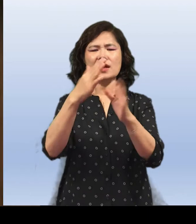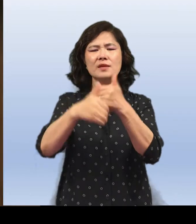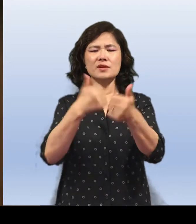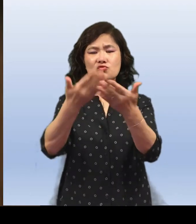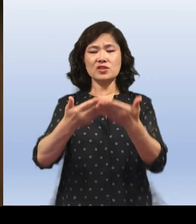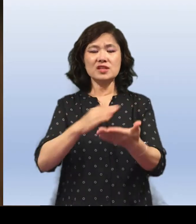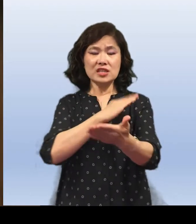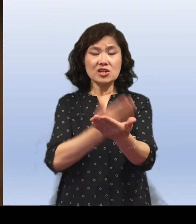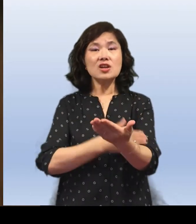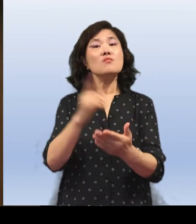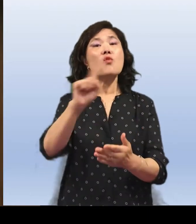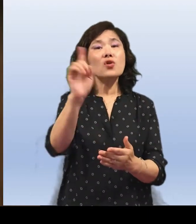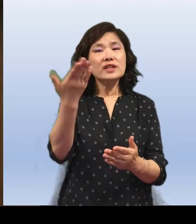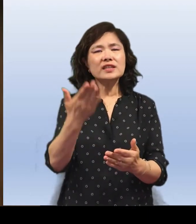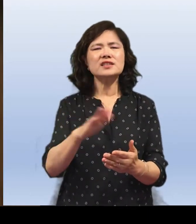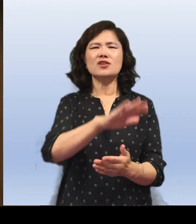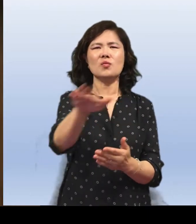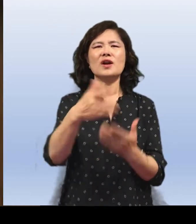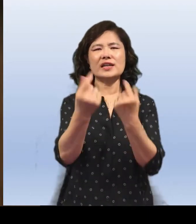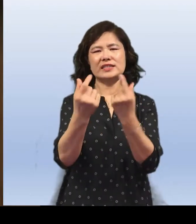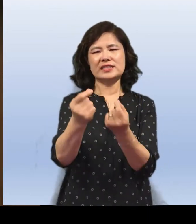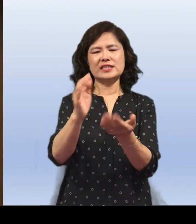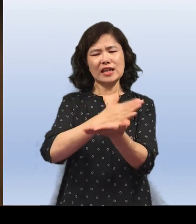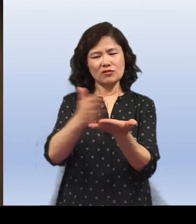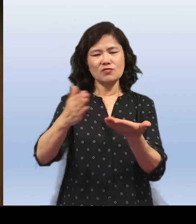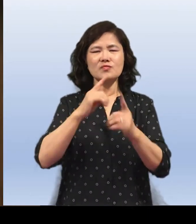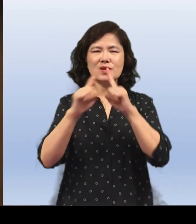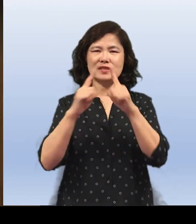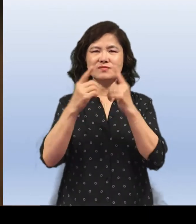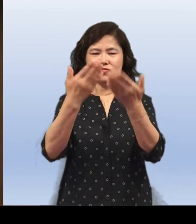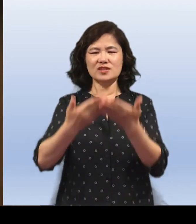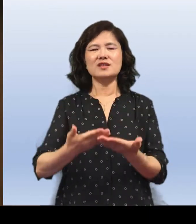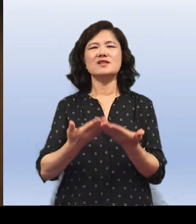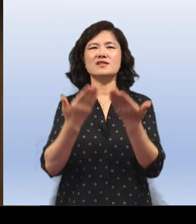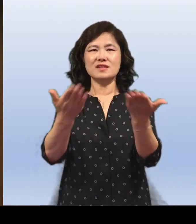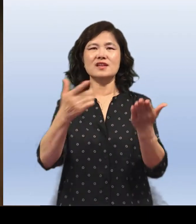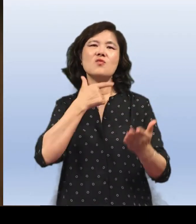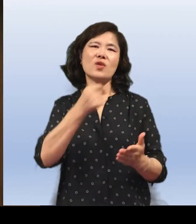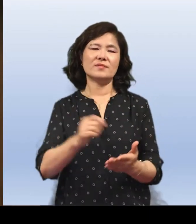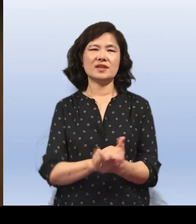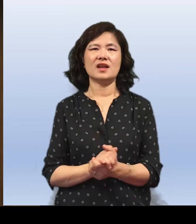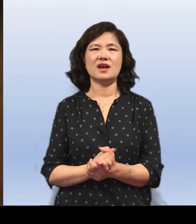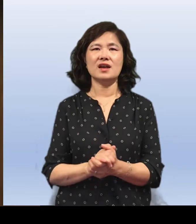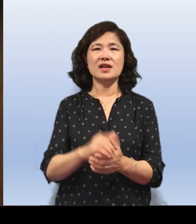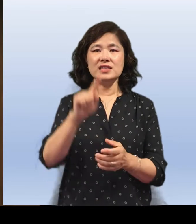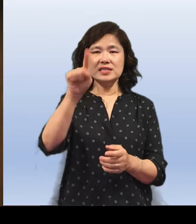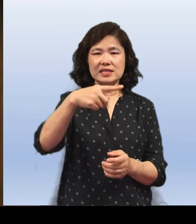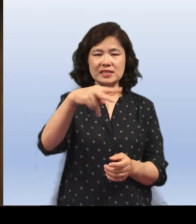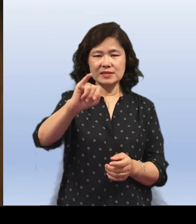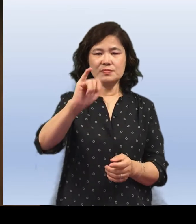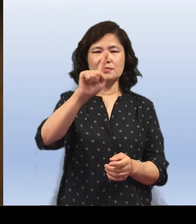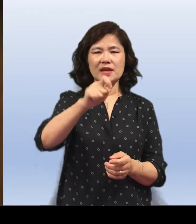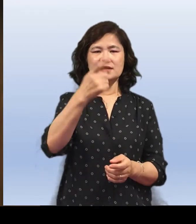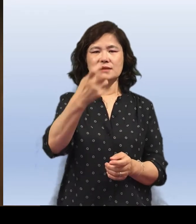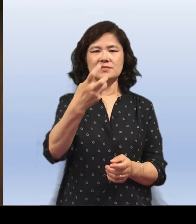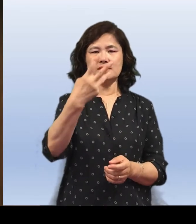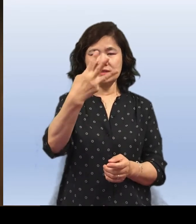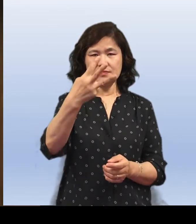능력이 무엇인지를 여러분과 함께 나누기를 원합니다. 오늘 시편 133편의 표제를 보게